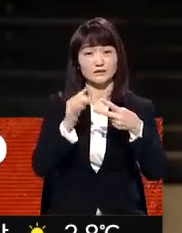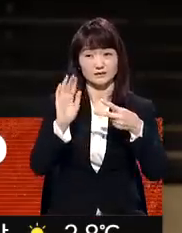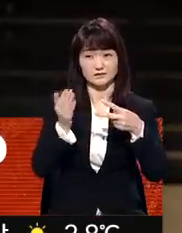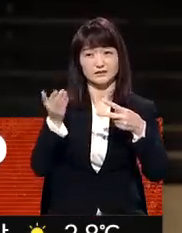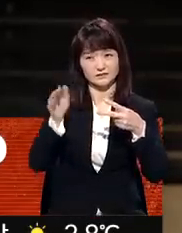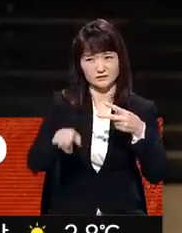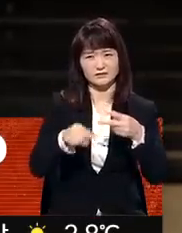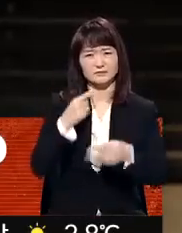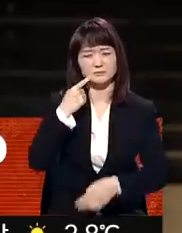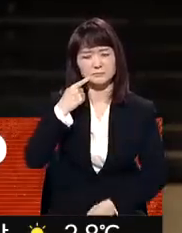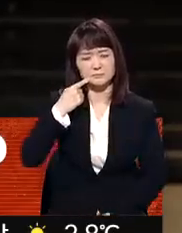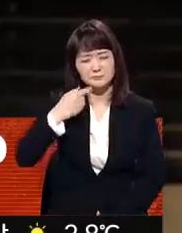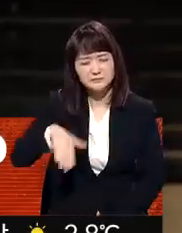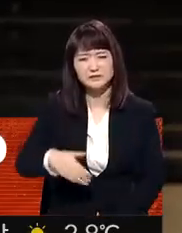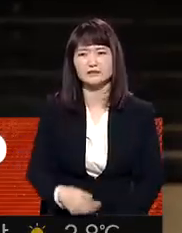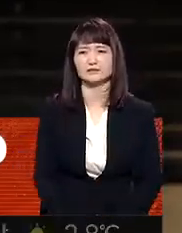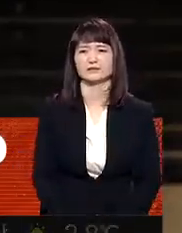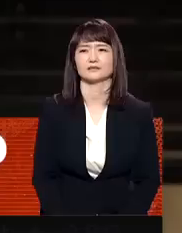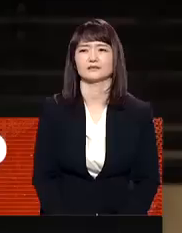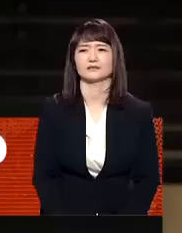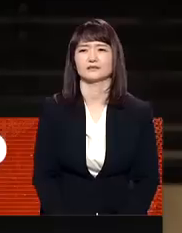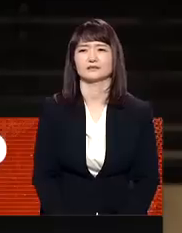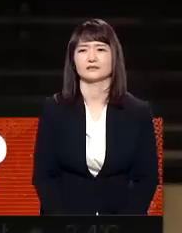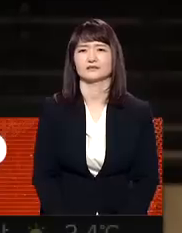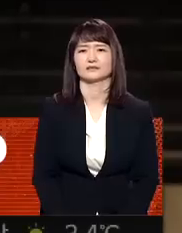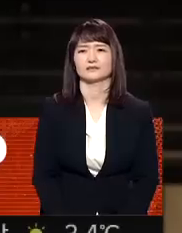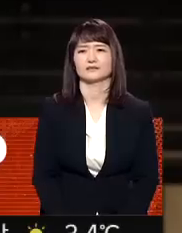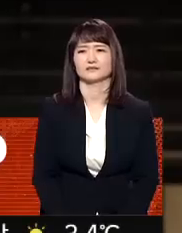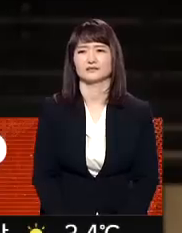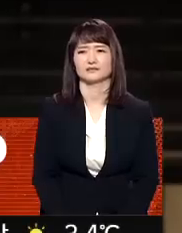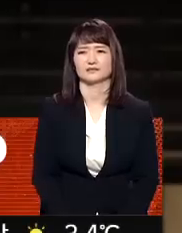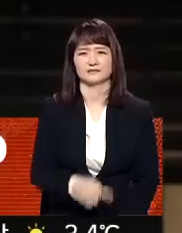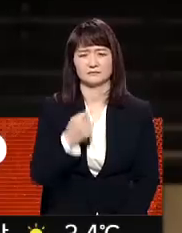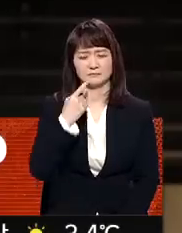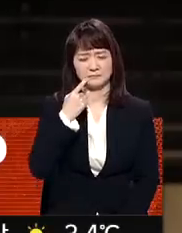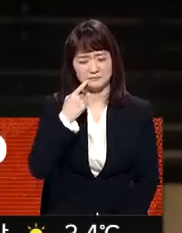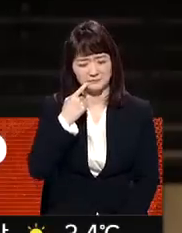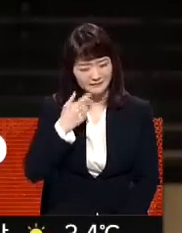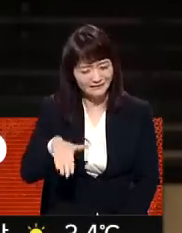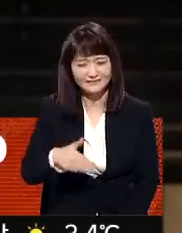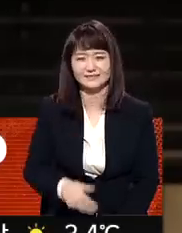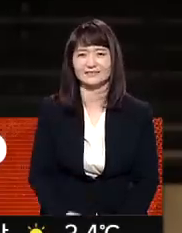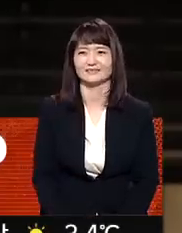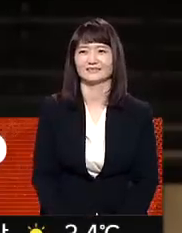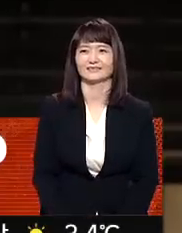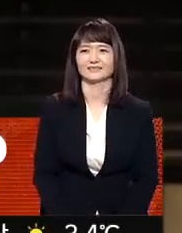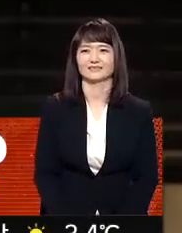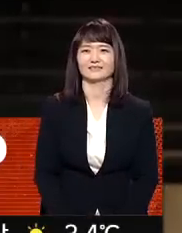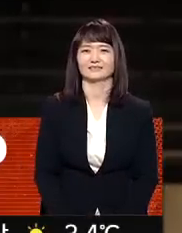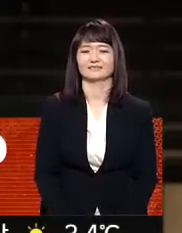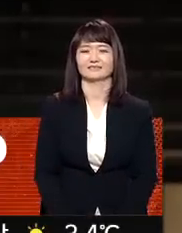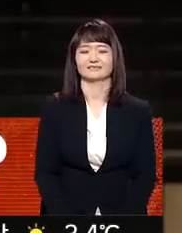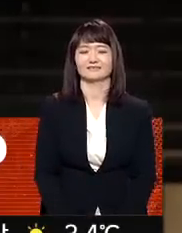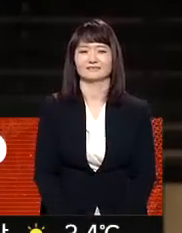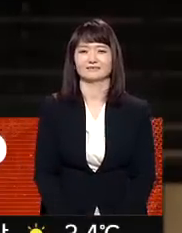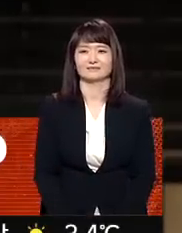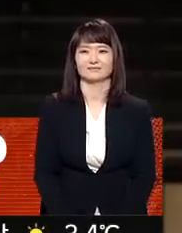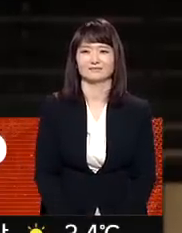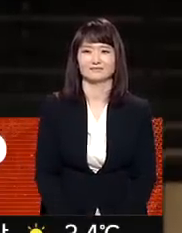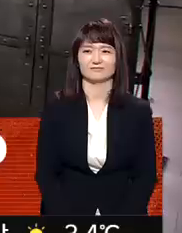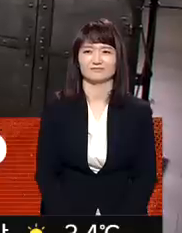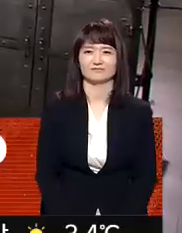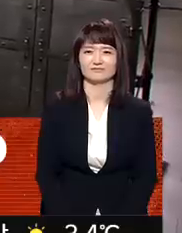되지만 아쉽다 많이 아쉽다 진짜 너무너무 아쉽다 그게 뭐라고요 알겠습니다